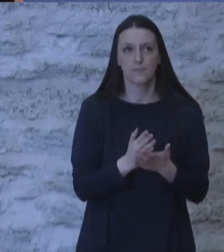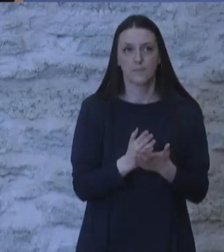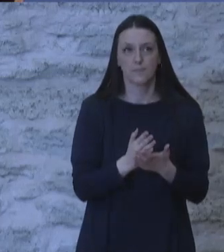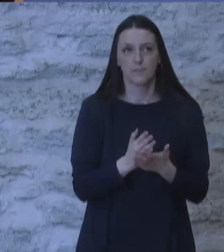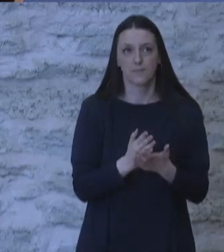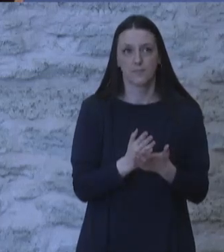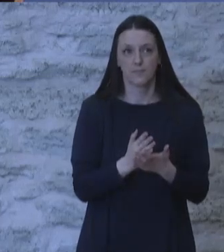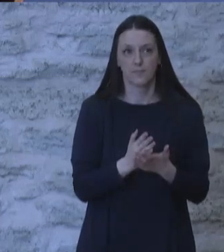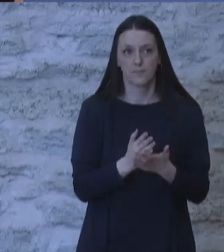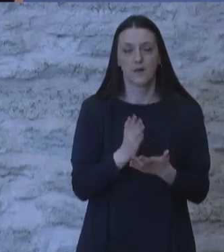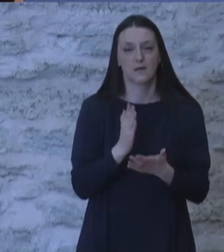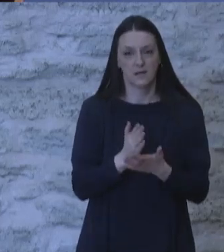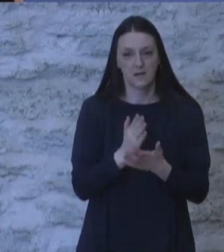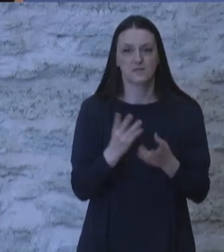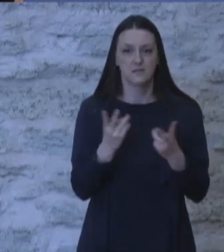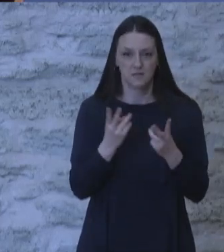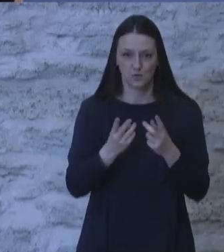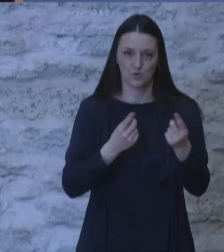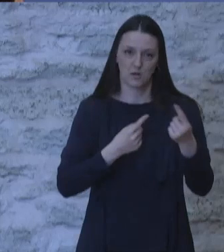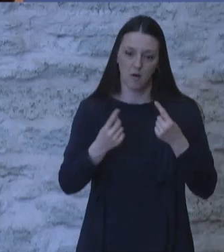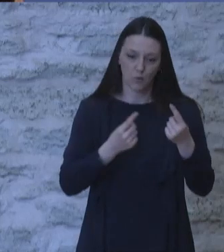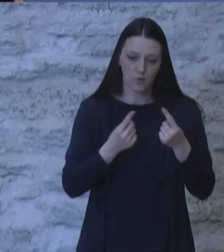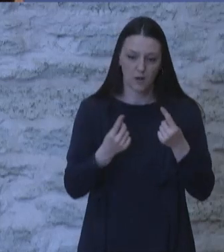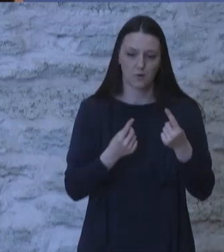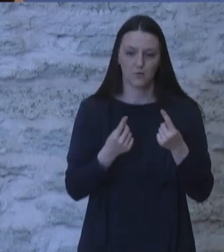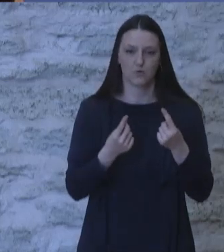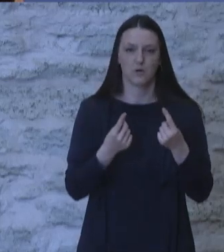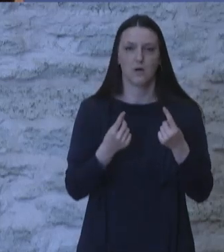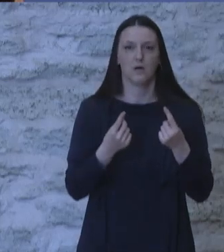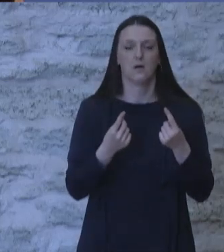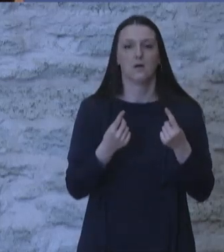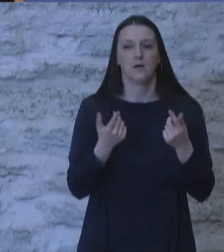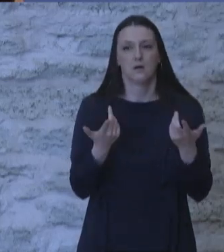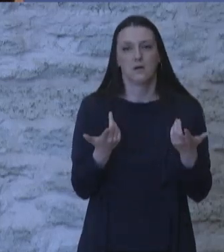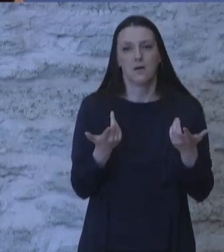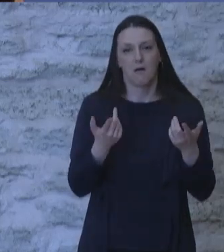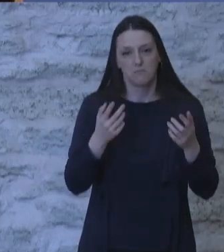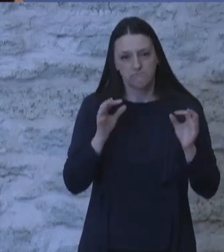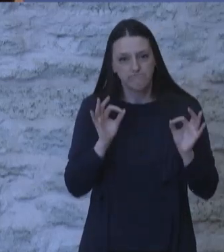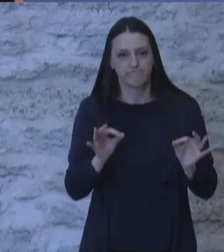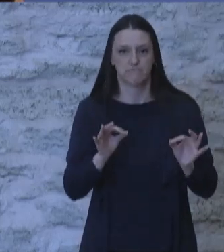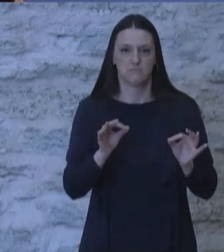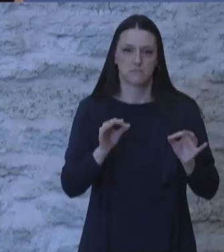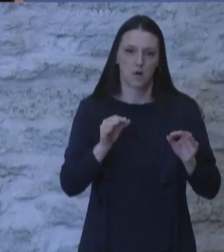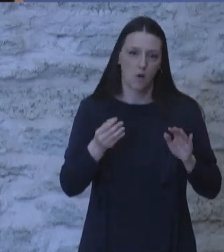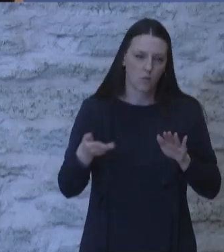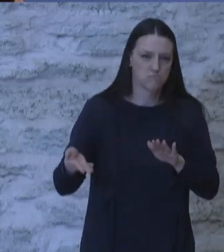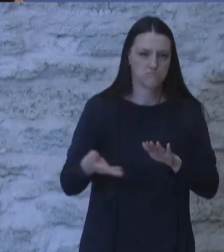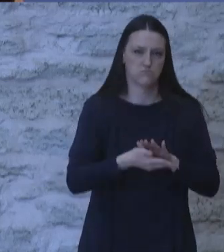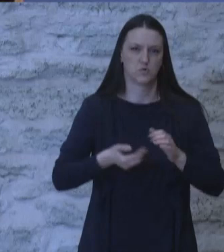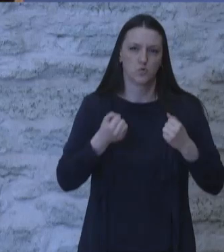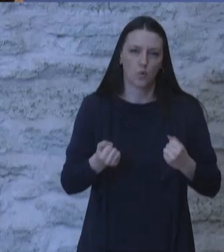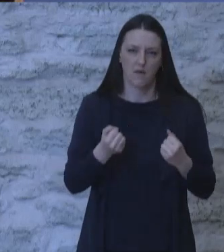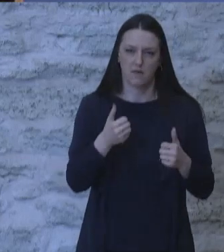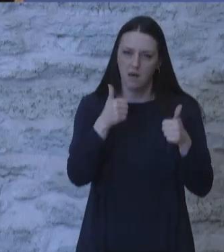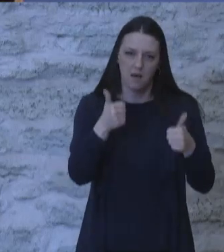Kahtlamata sellised arutelud ja mõistlikke või konstruktiivsete ettepanekute väljasõelumine, et see võtab